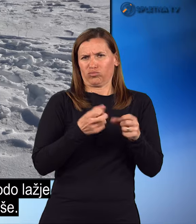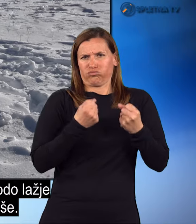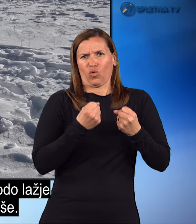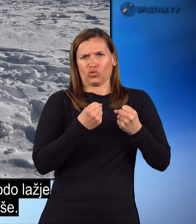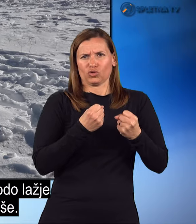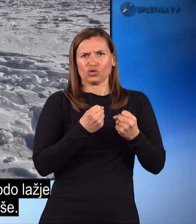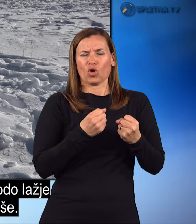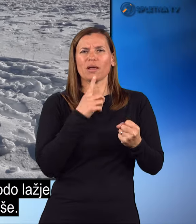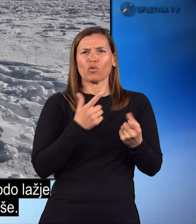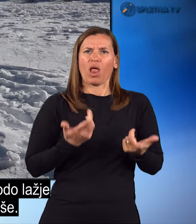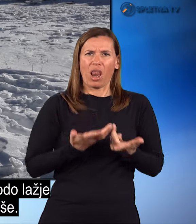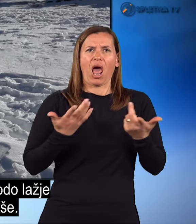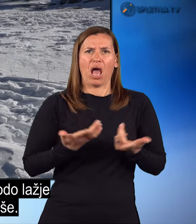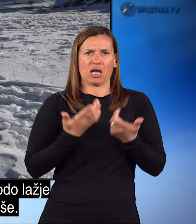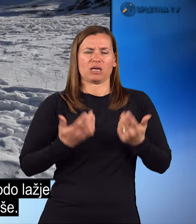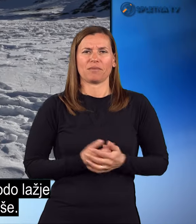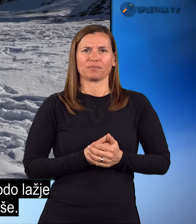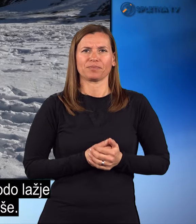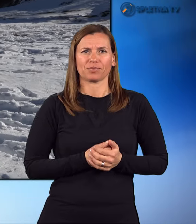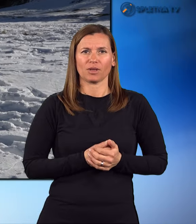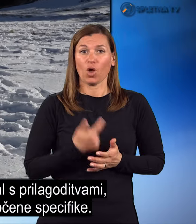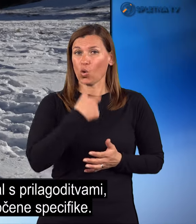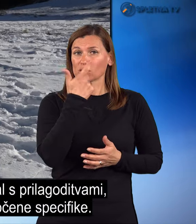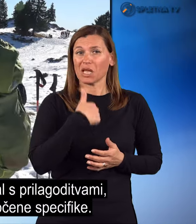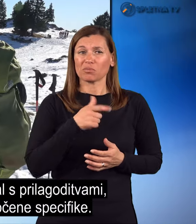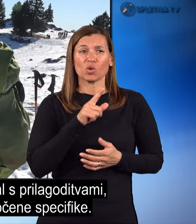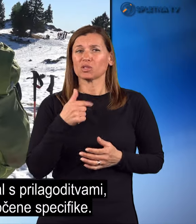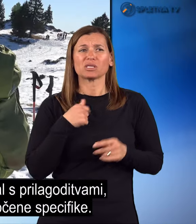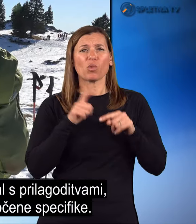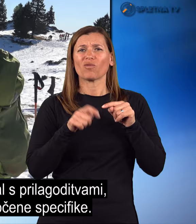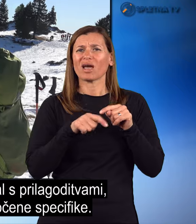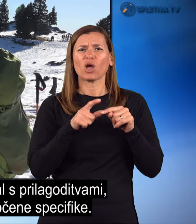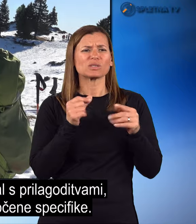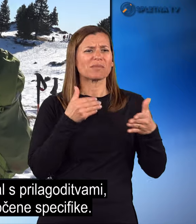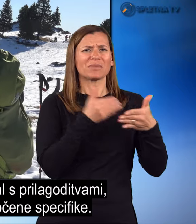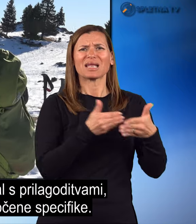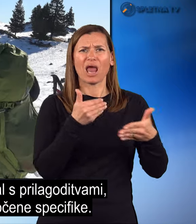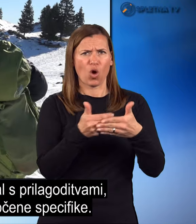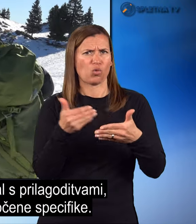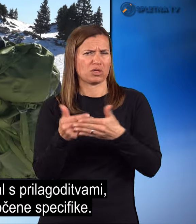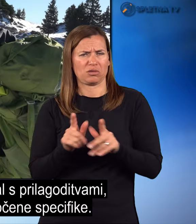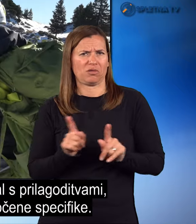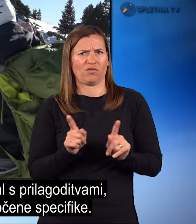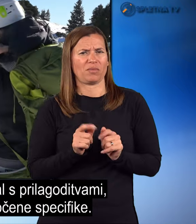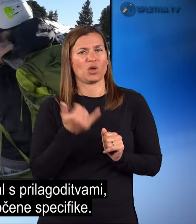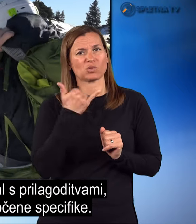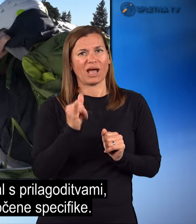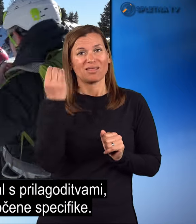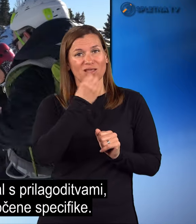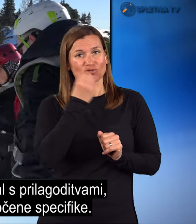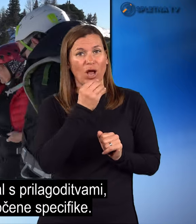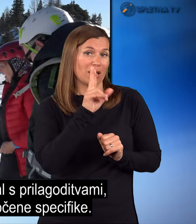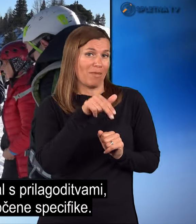težje polomile in pa seveda bojo lahke. Osebno se nisem ukvarjal z nekimi prilagoditvami, zato ker